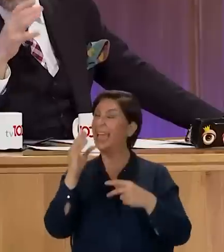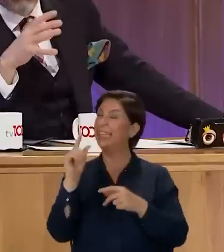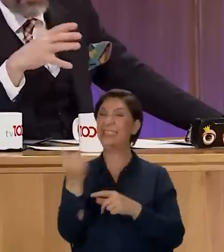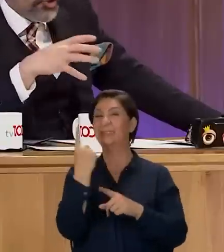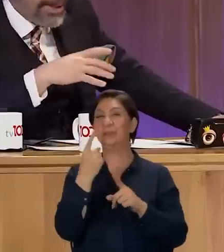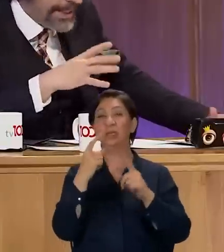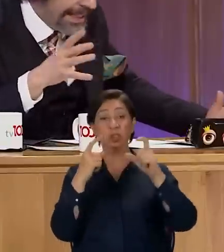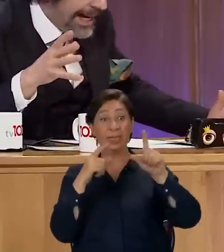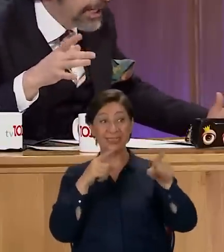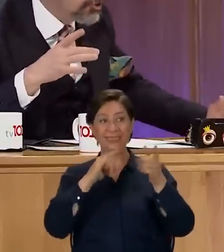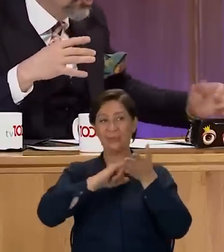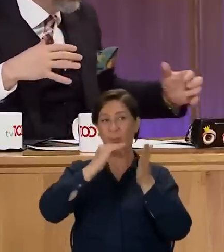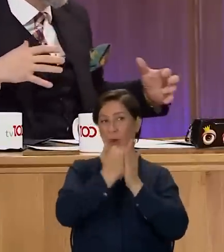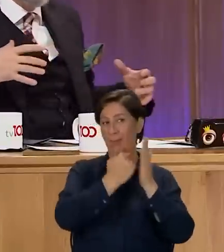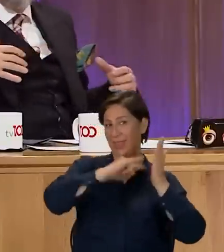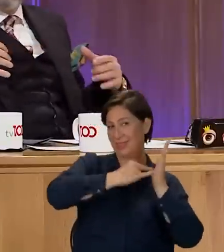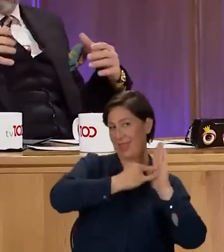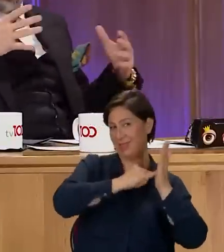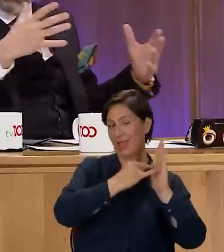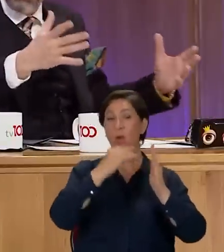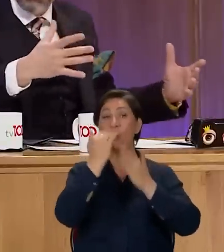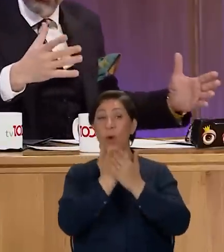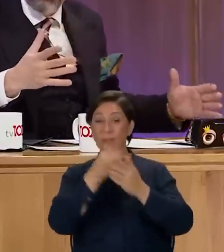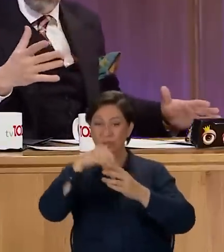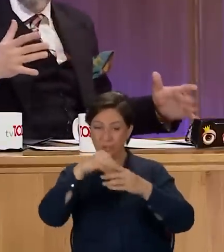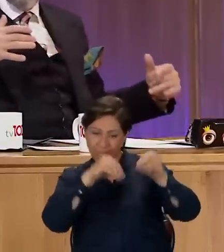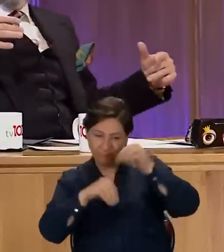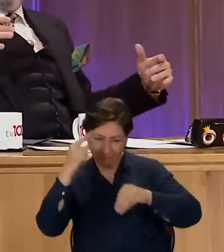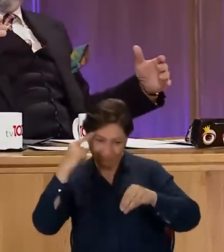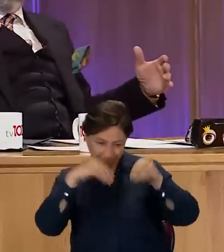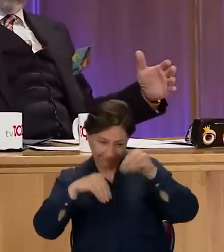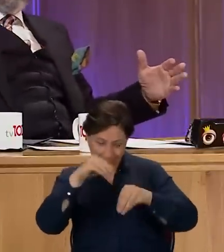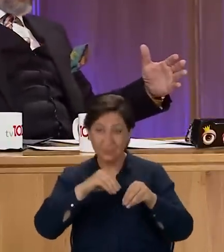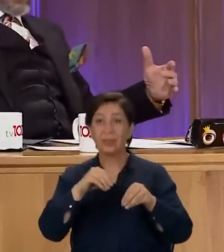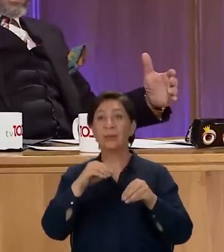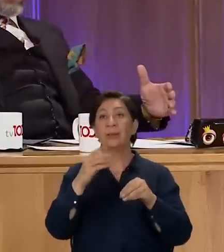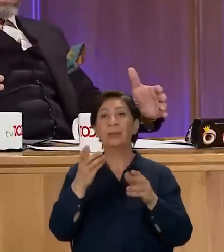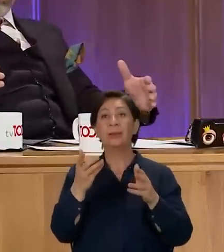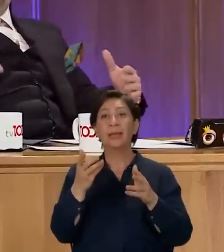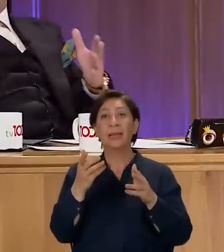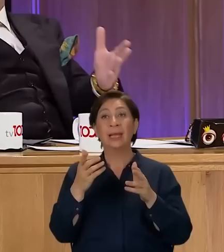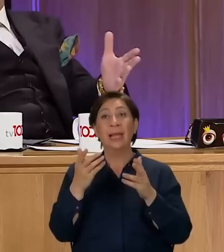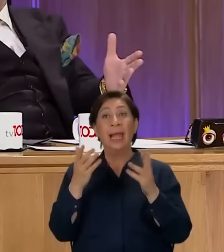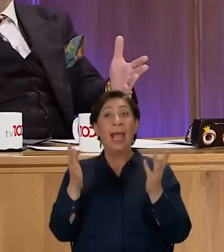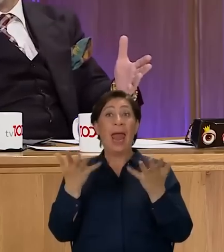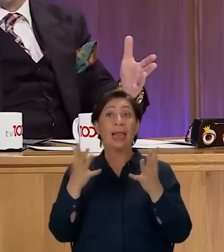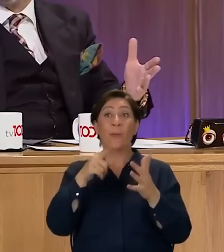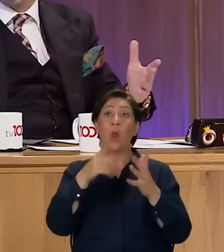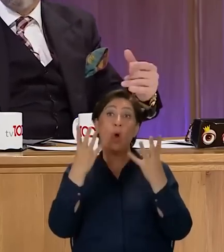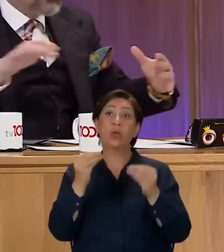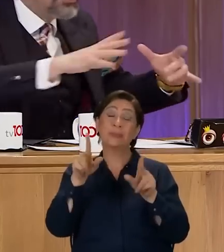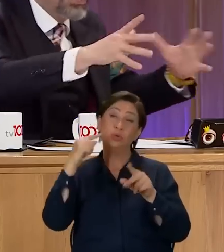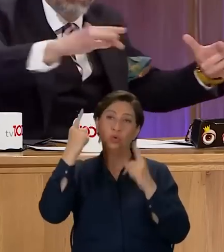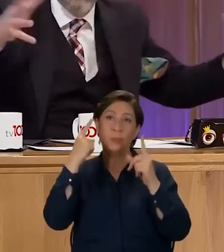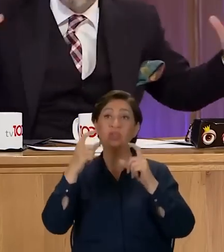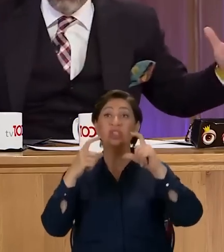durumu. Cengiz programı idare ediyor. Programın içeriği hazırlanıyor filan. Ve böyle... yani herhalde böyle oluyordur diye